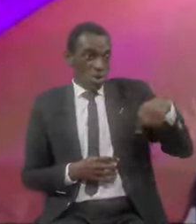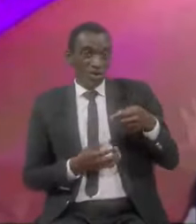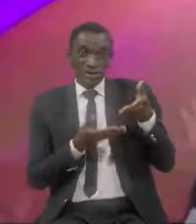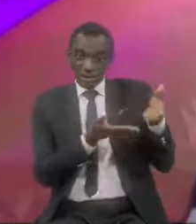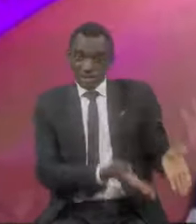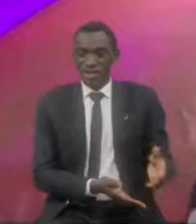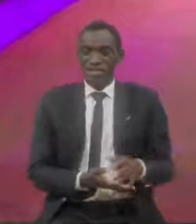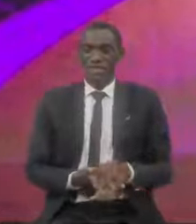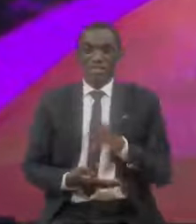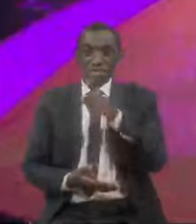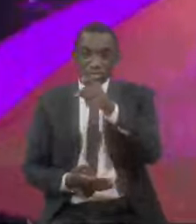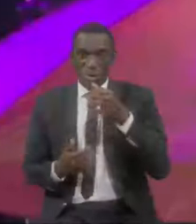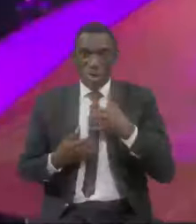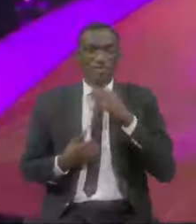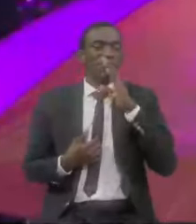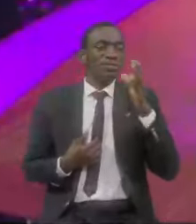Vous étiez là.